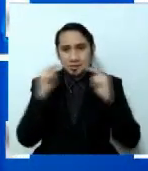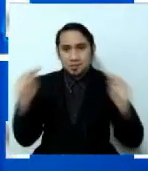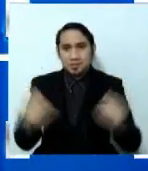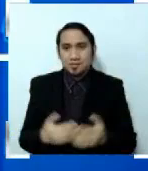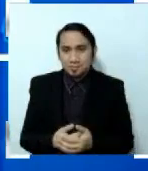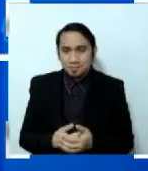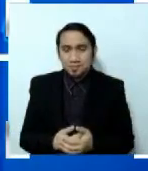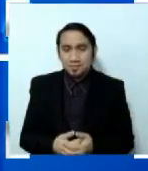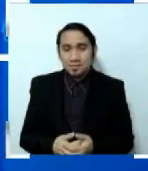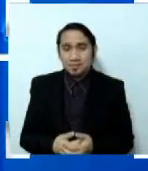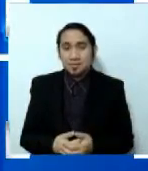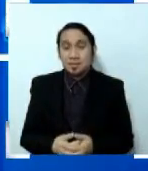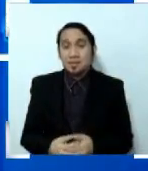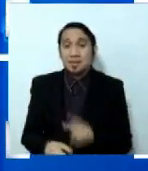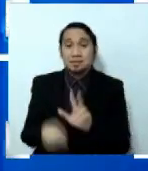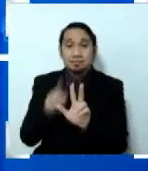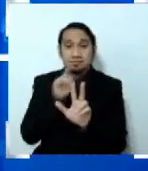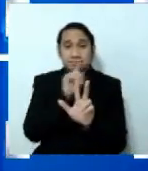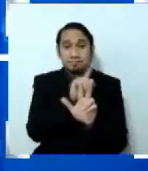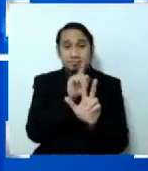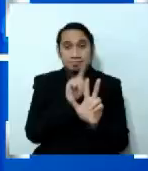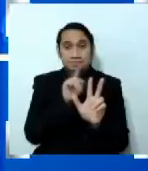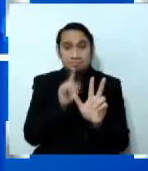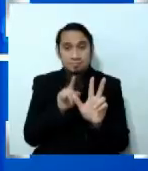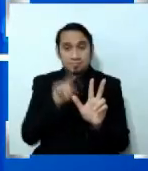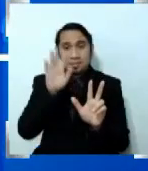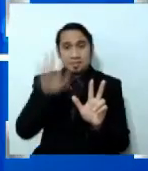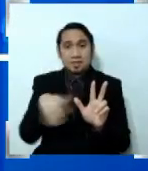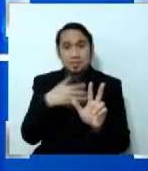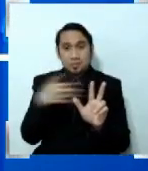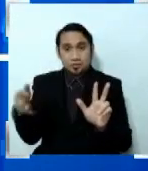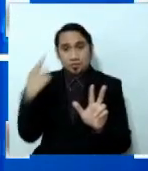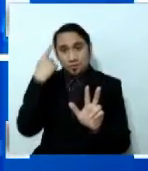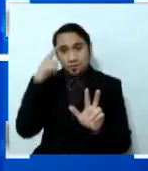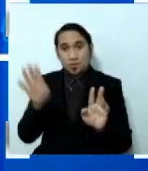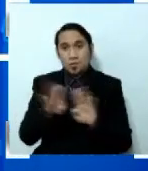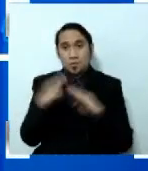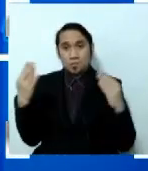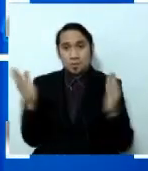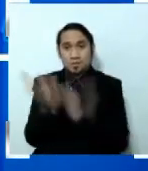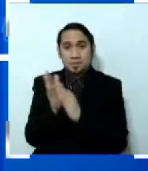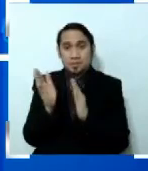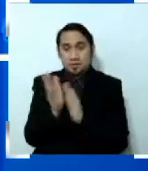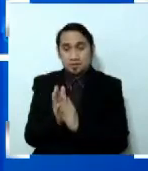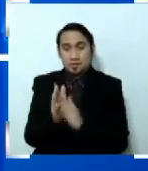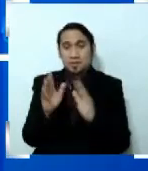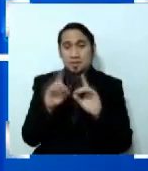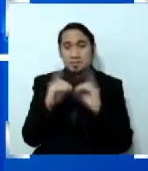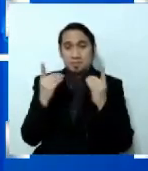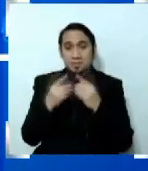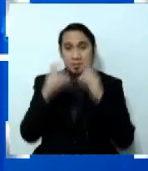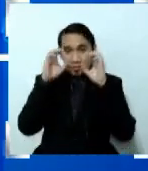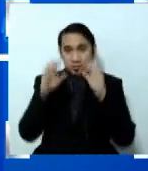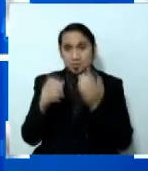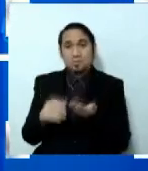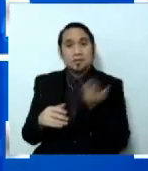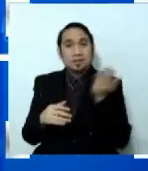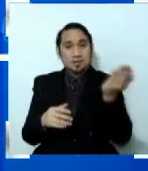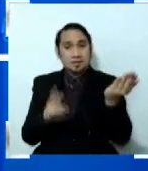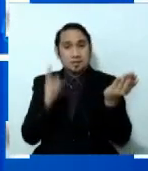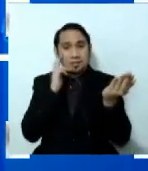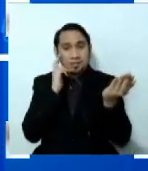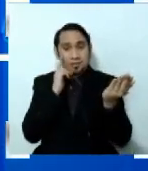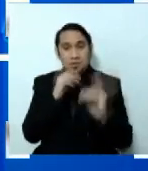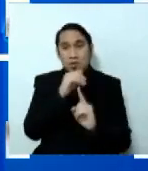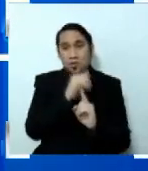Tatlong petsa na pagpipilian para sa school opening na isumite na ng Department of Education kay Pangulong Duterte. Ito'y August